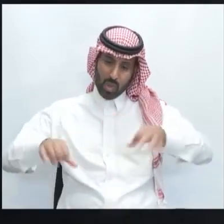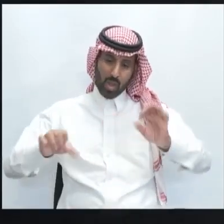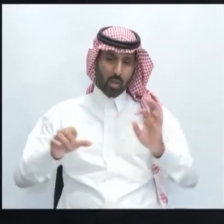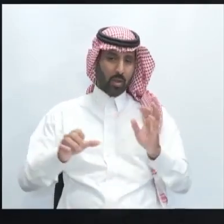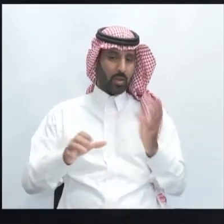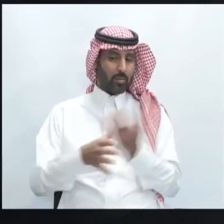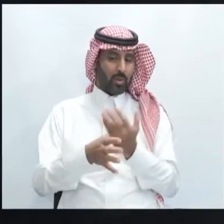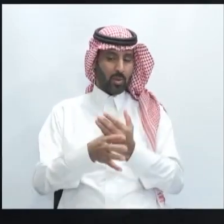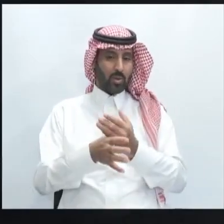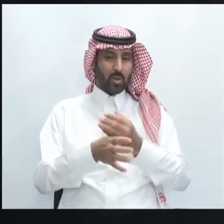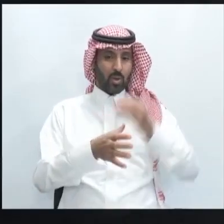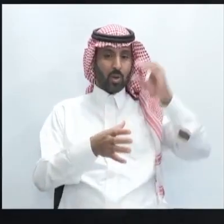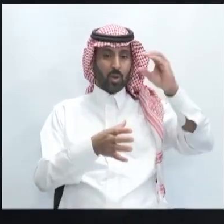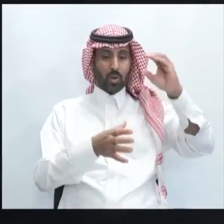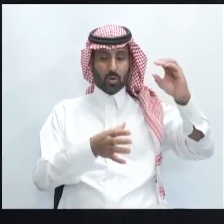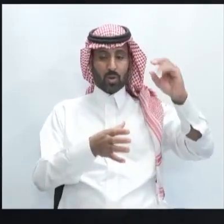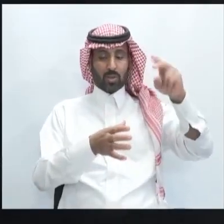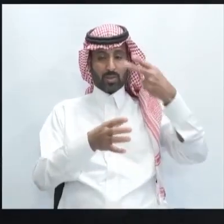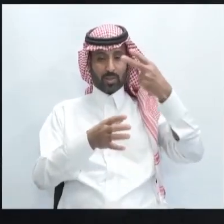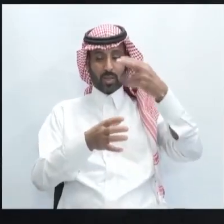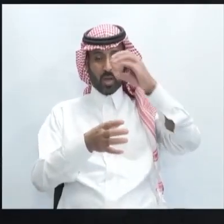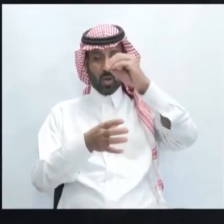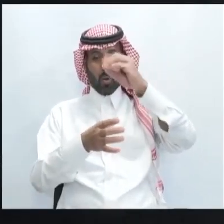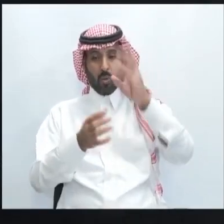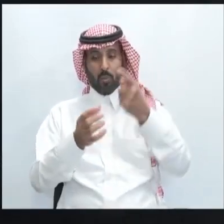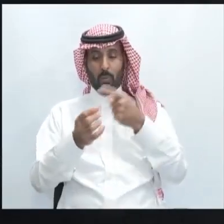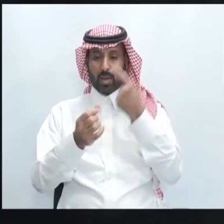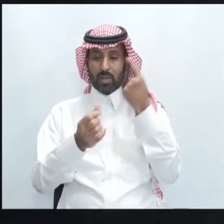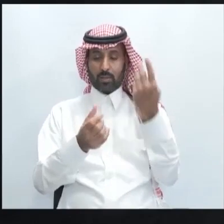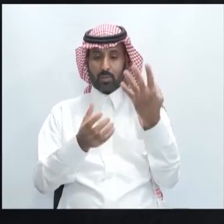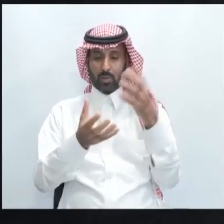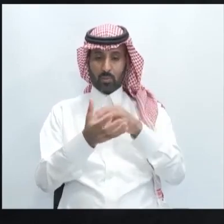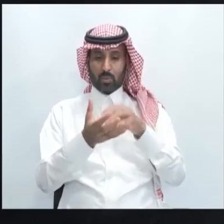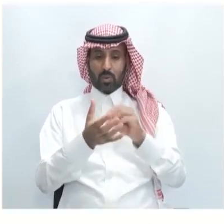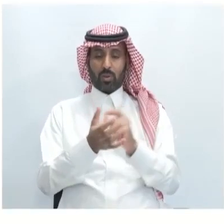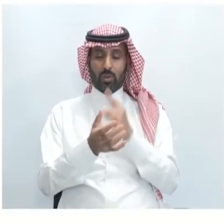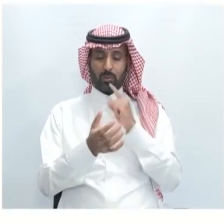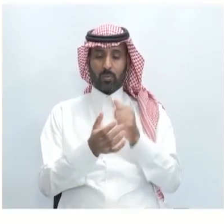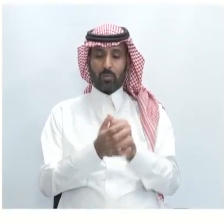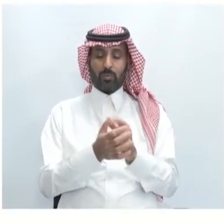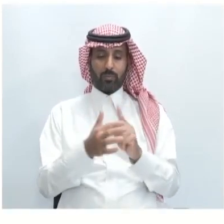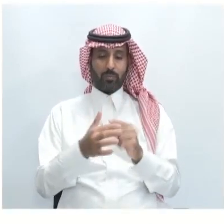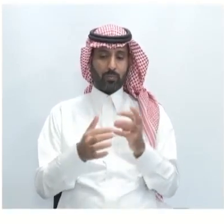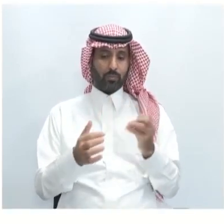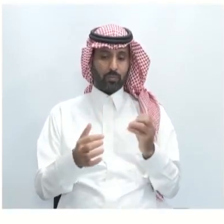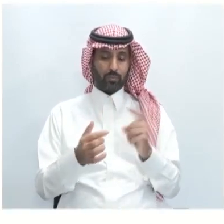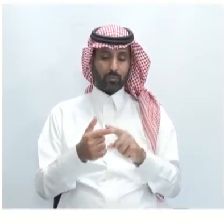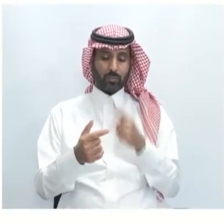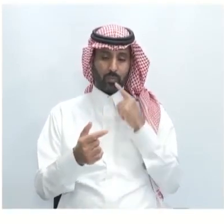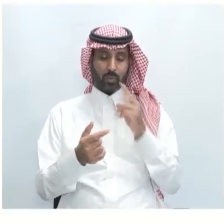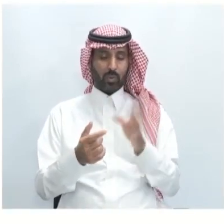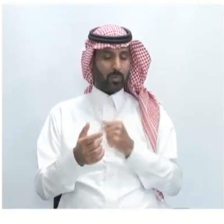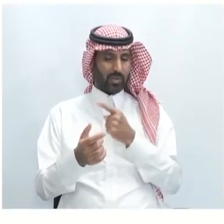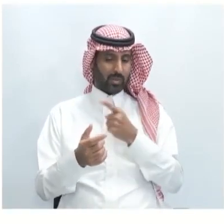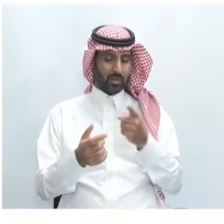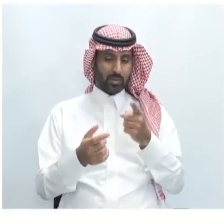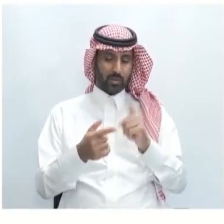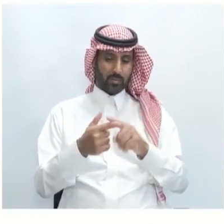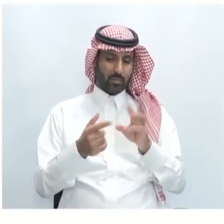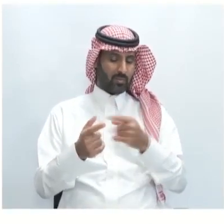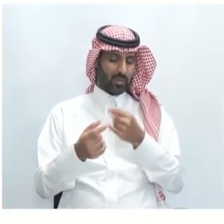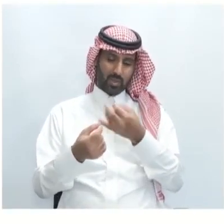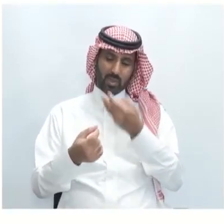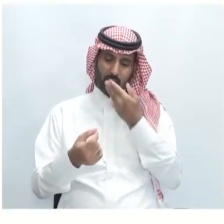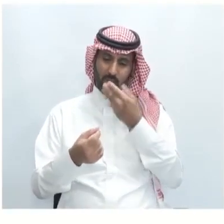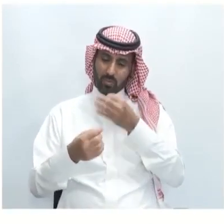تدوب في الماء والماء قطبي لابد ان تكون ايضا المجموعات فيه مجموعه قطبيه بالنسبه للمجموعات غير القطبيه هنا لا